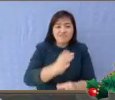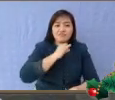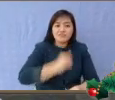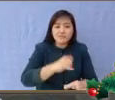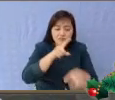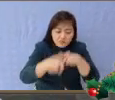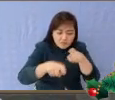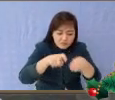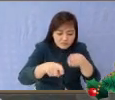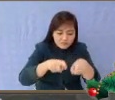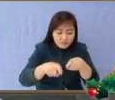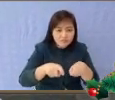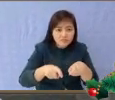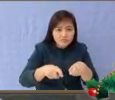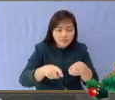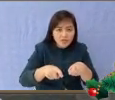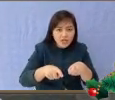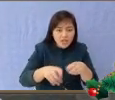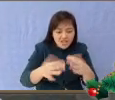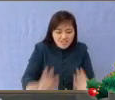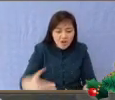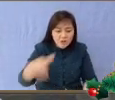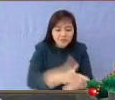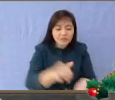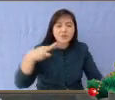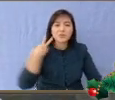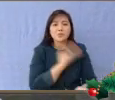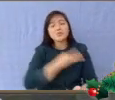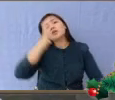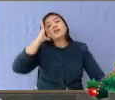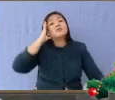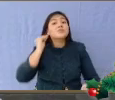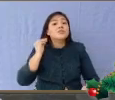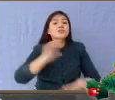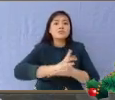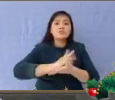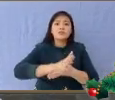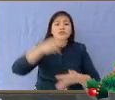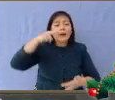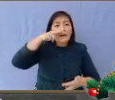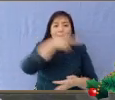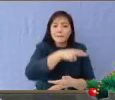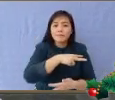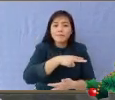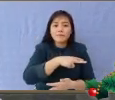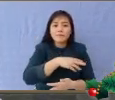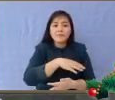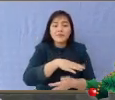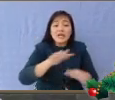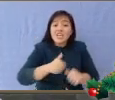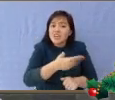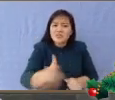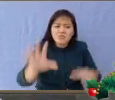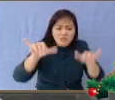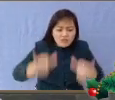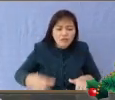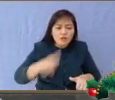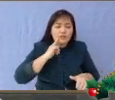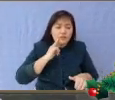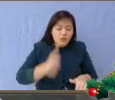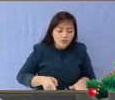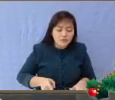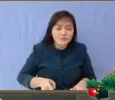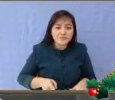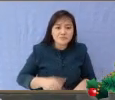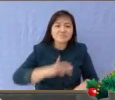sabihin, trust God? Have faith in God? Or ikaw yung klase ng tao na katulad nung magulang,